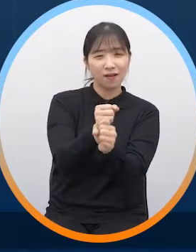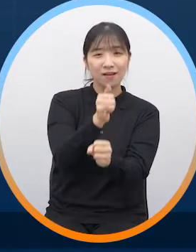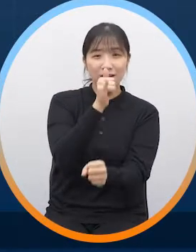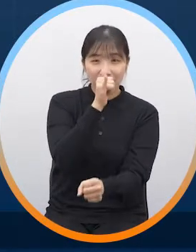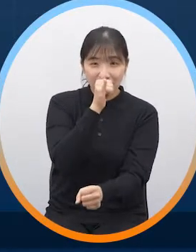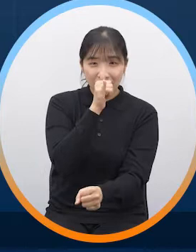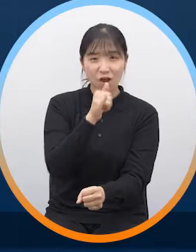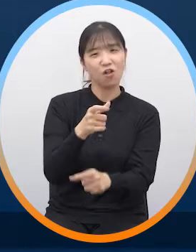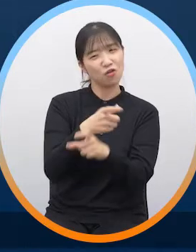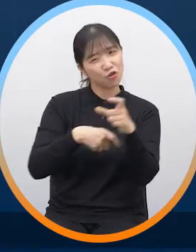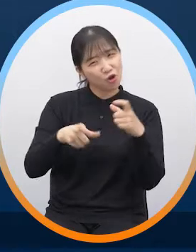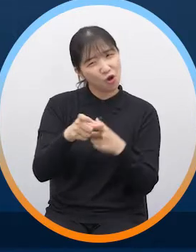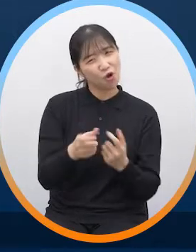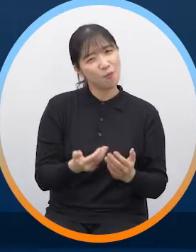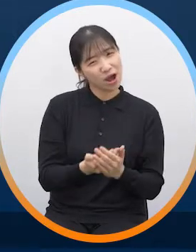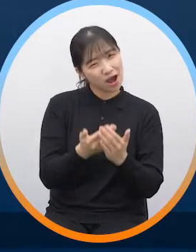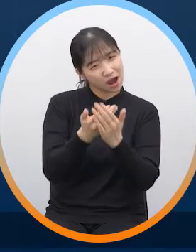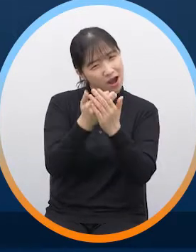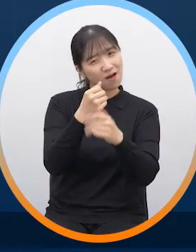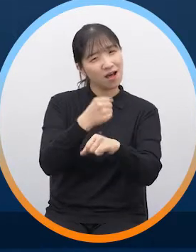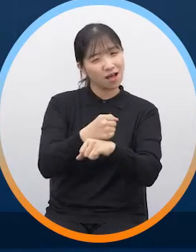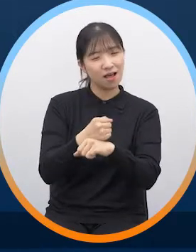더 발전을 시켜서